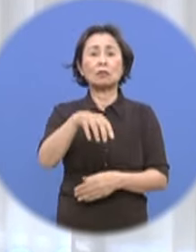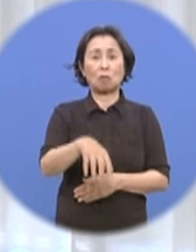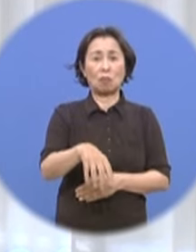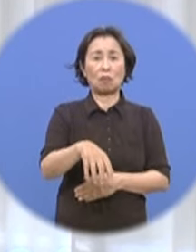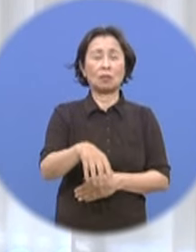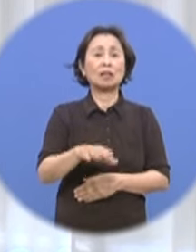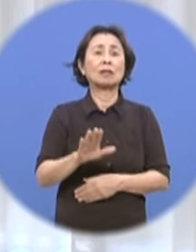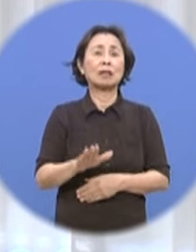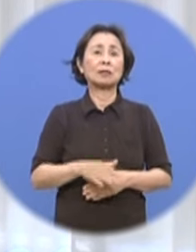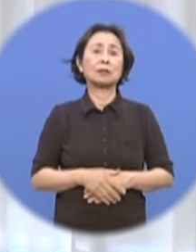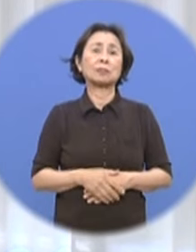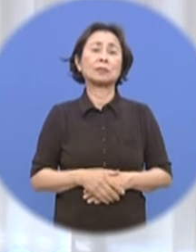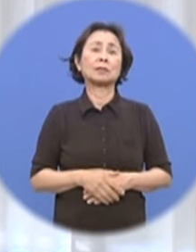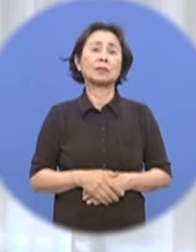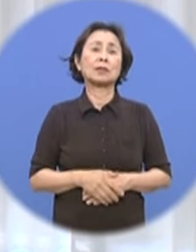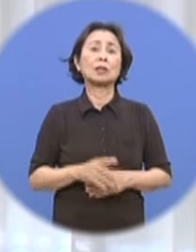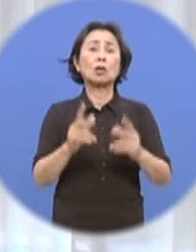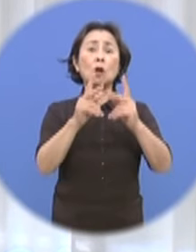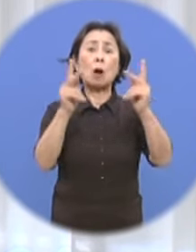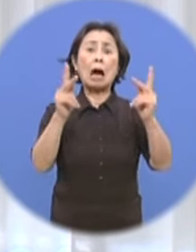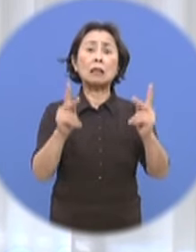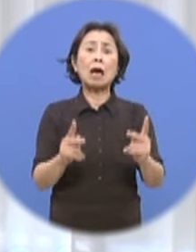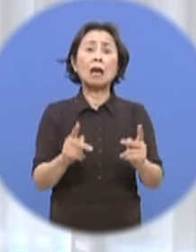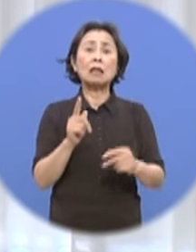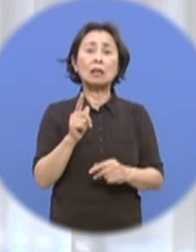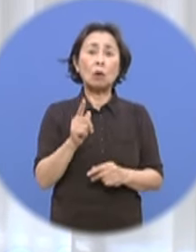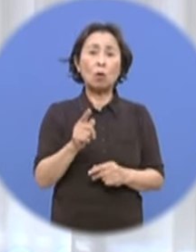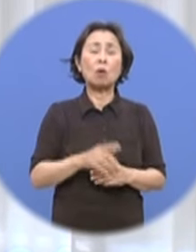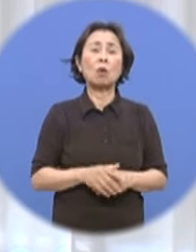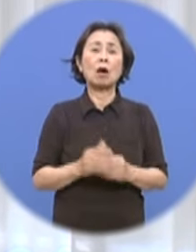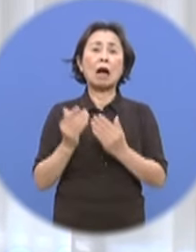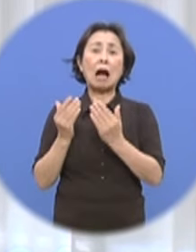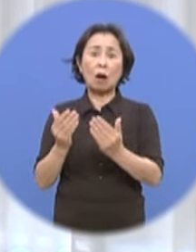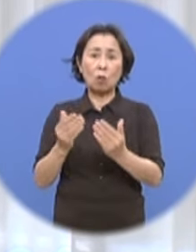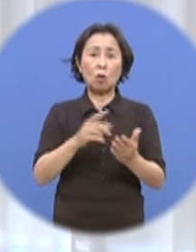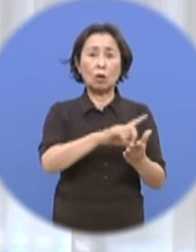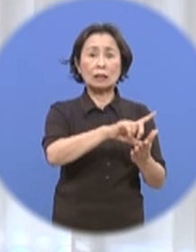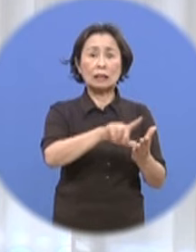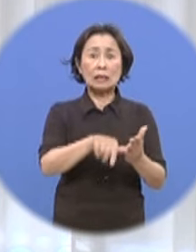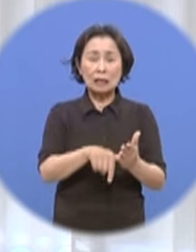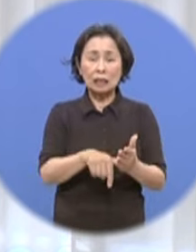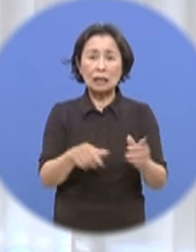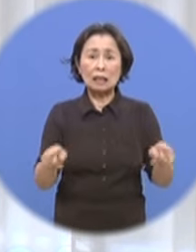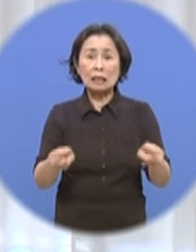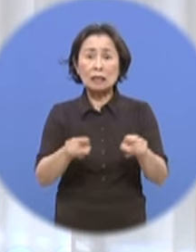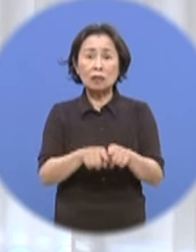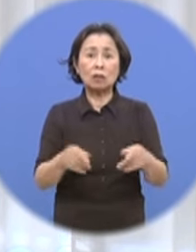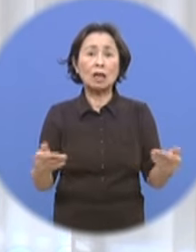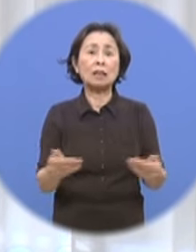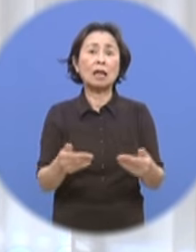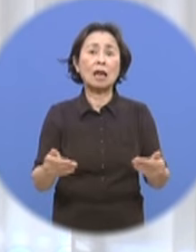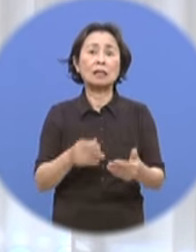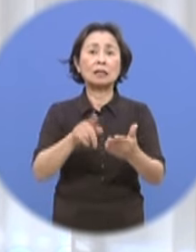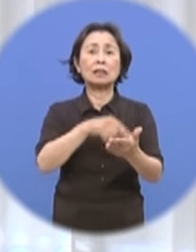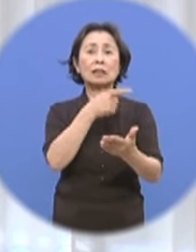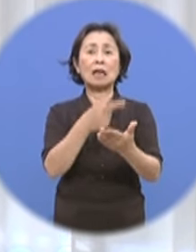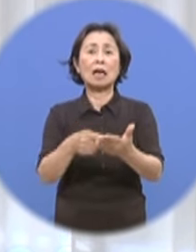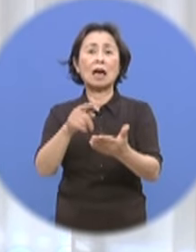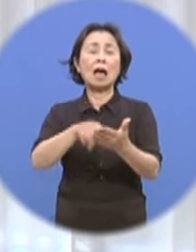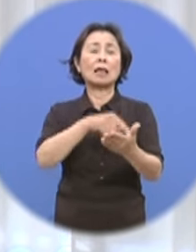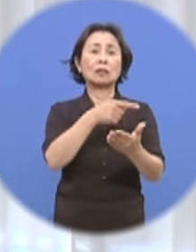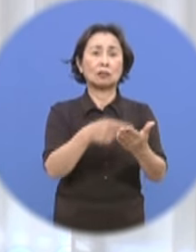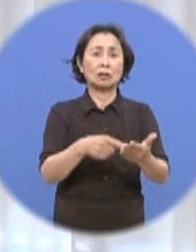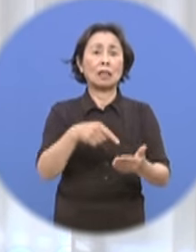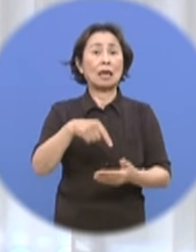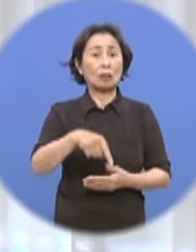いうことになりますえその課題をですねえ学校と地域ので共同をしてえ解決をしていくそして